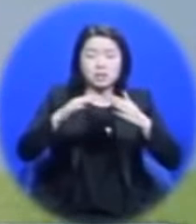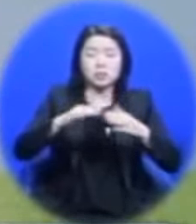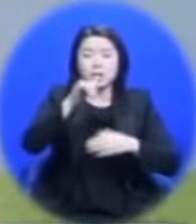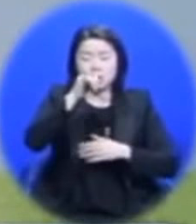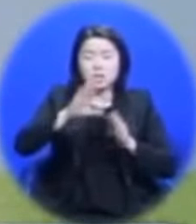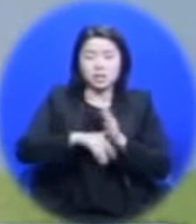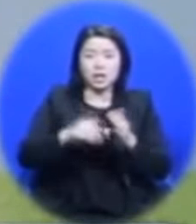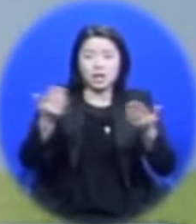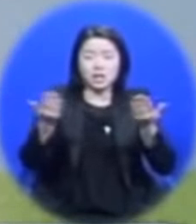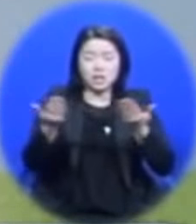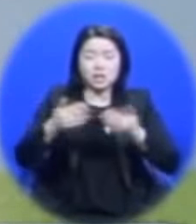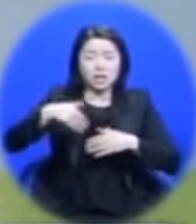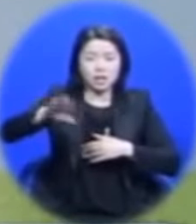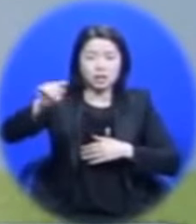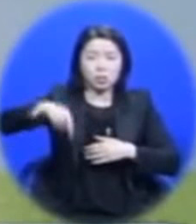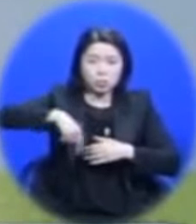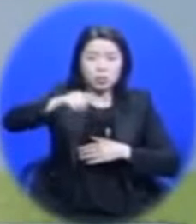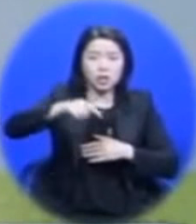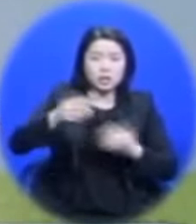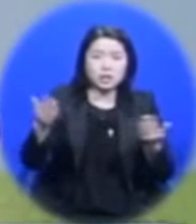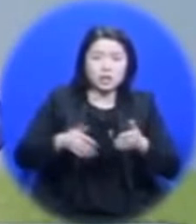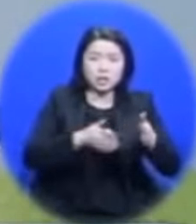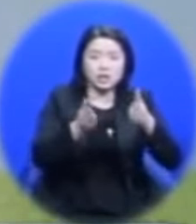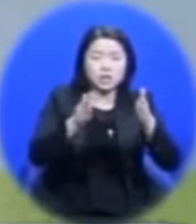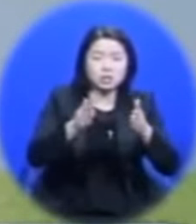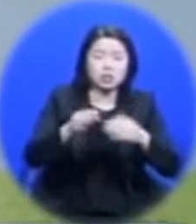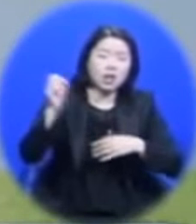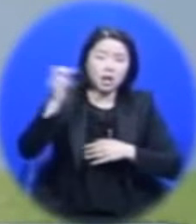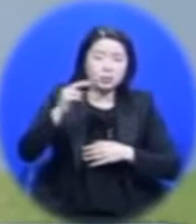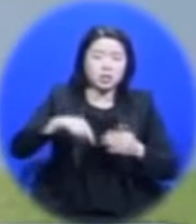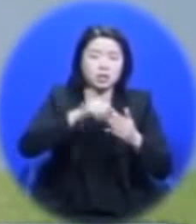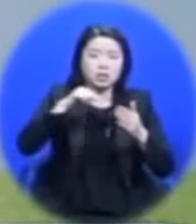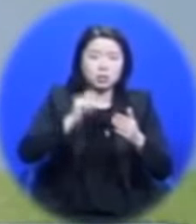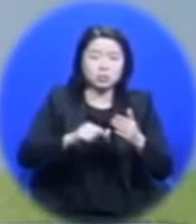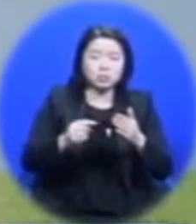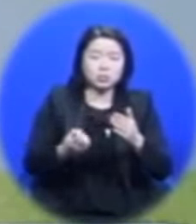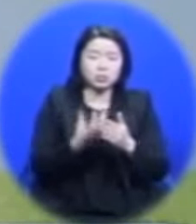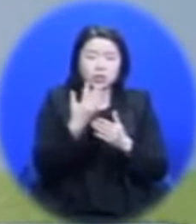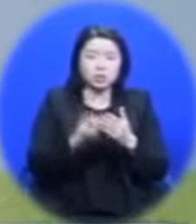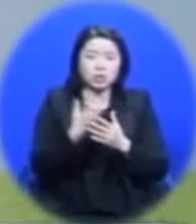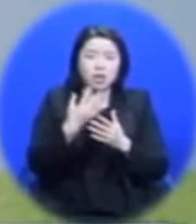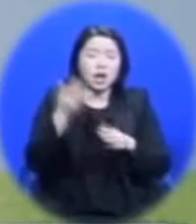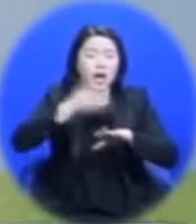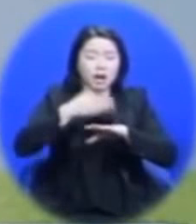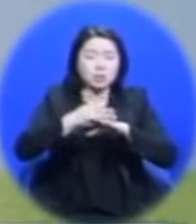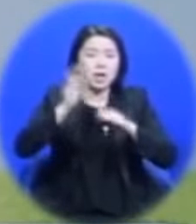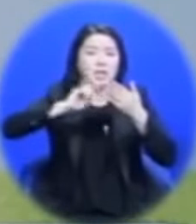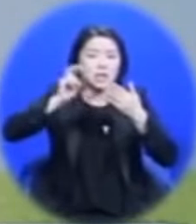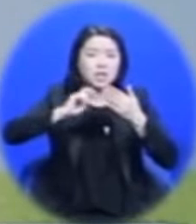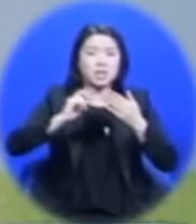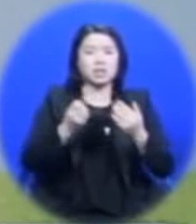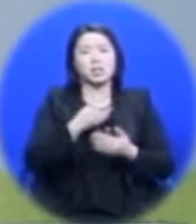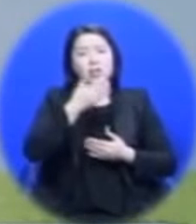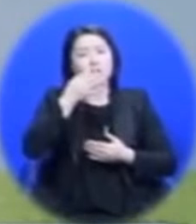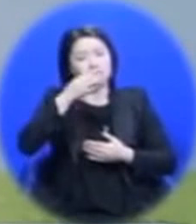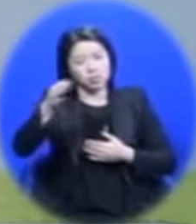직장 갈 때, 오고 가는 길에서 갑자기 여러분 속에서 감사가, 찬양이 나와요.